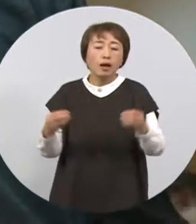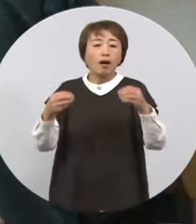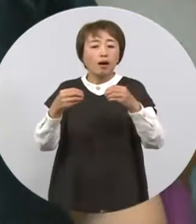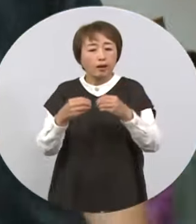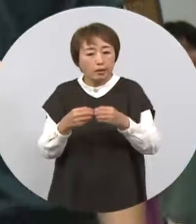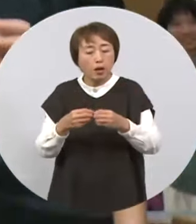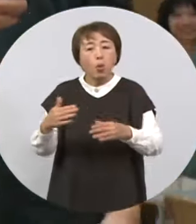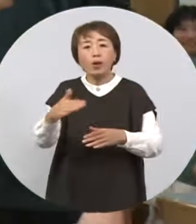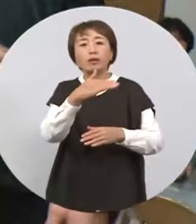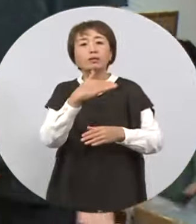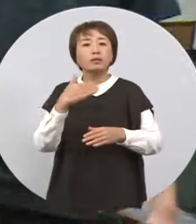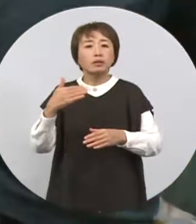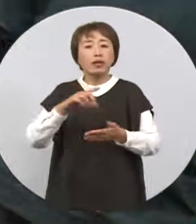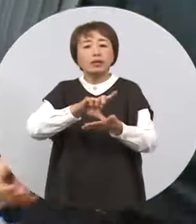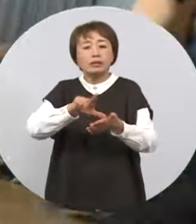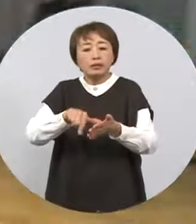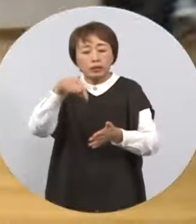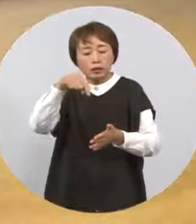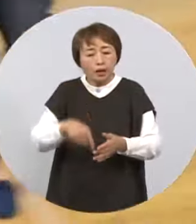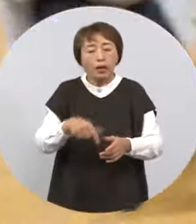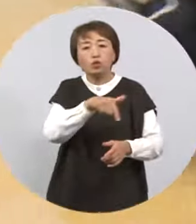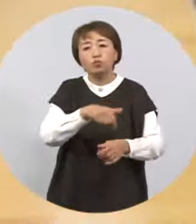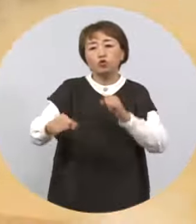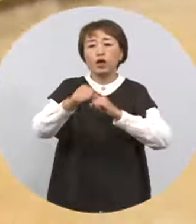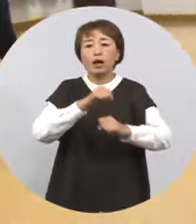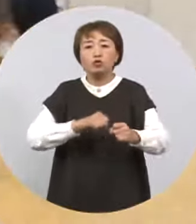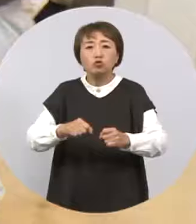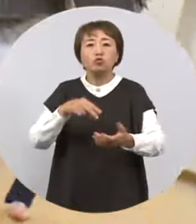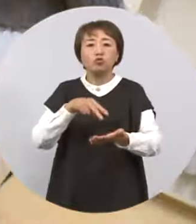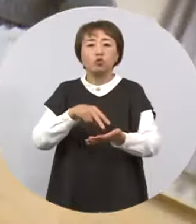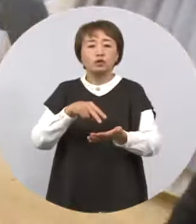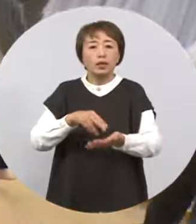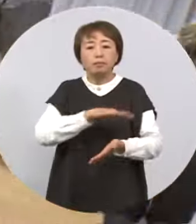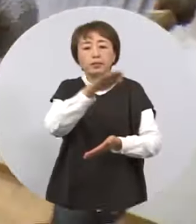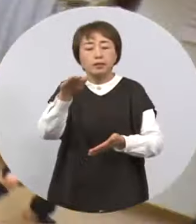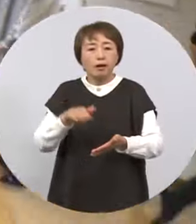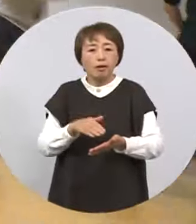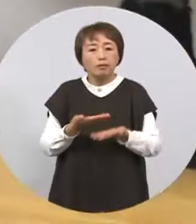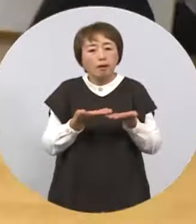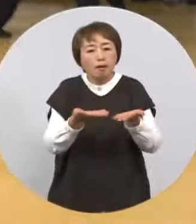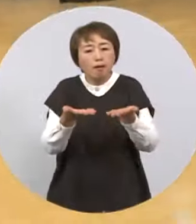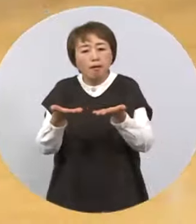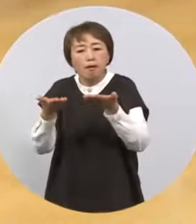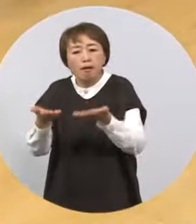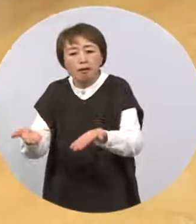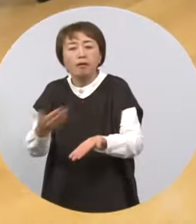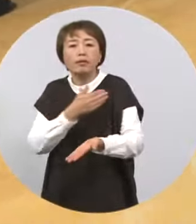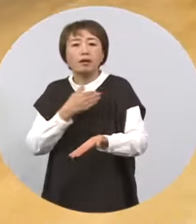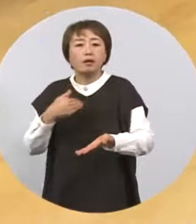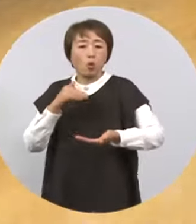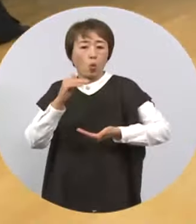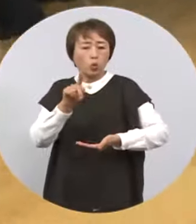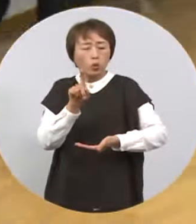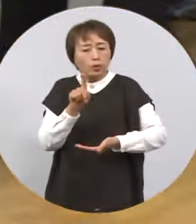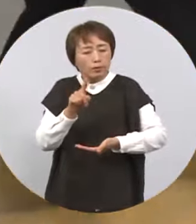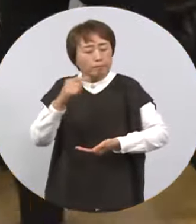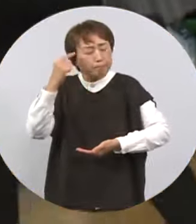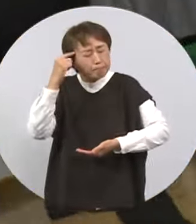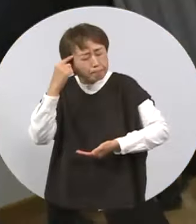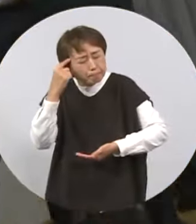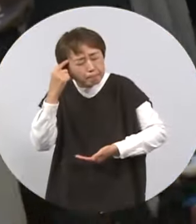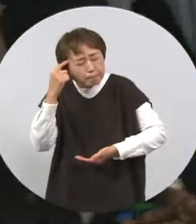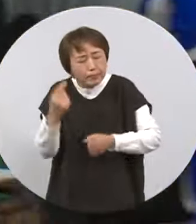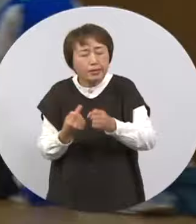部活として活動しているので、どのような価値を与えられるかっていうことを深く考えるきっかけになるのではないかなって思った